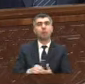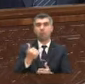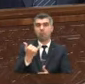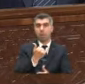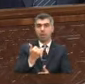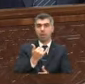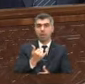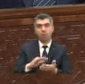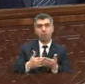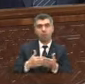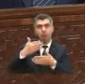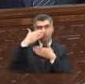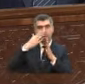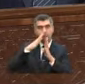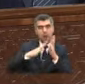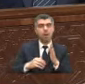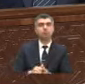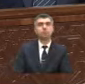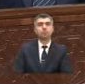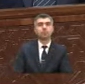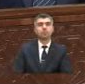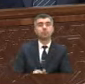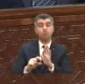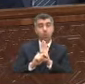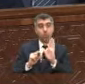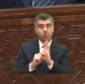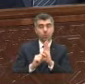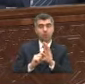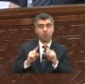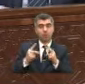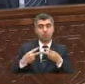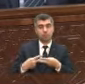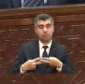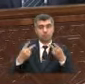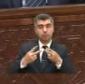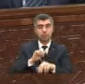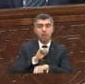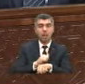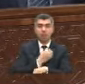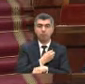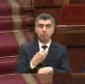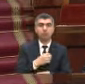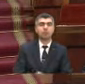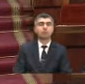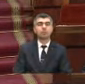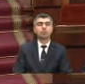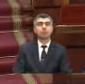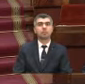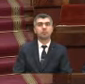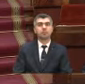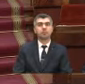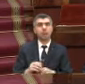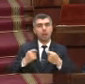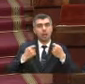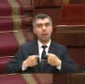حيوية لبلادنا ألا وهو موضوع الحماية الاجتماعية وتعميمها. سيد